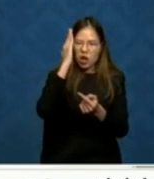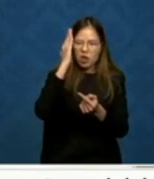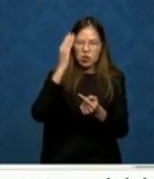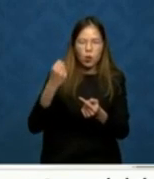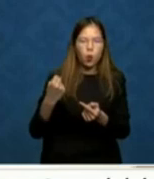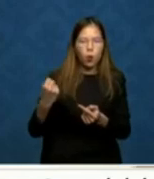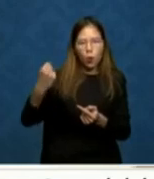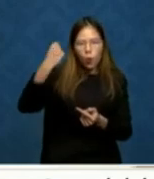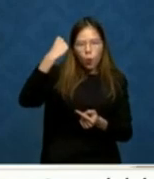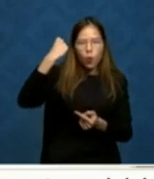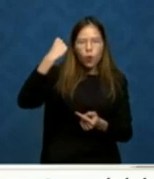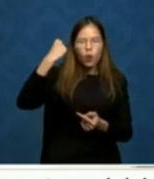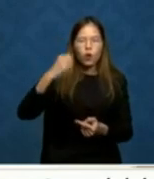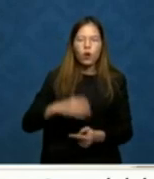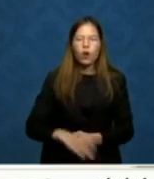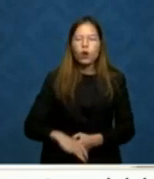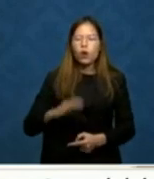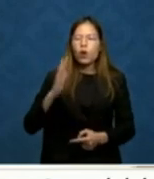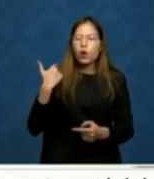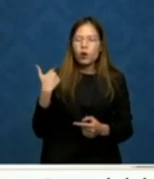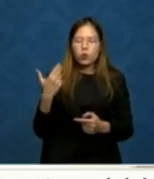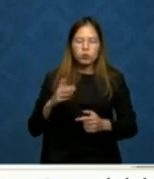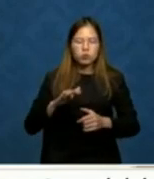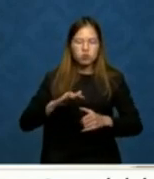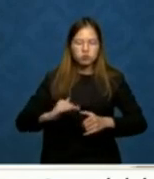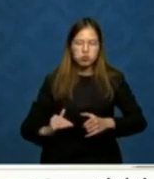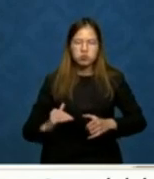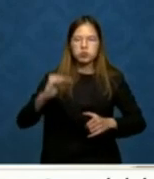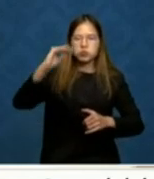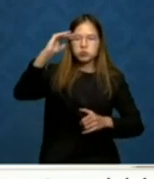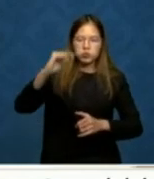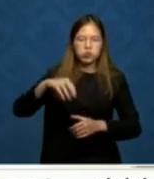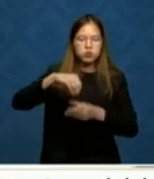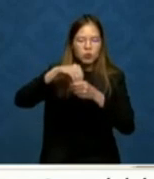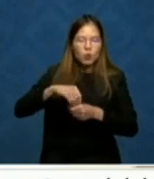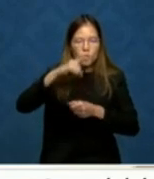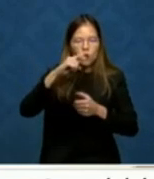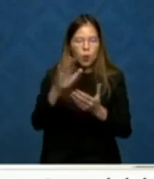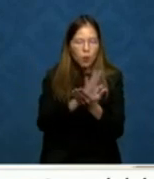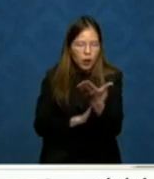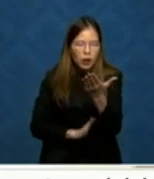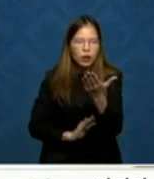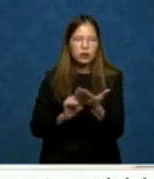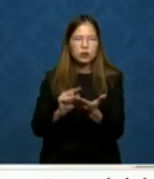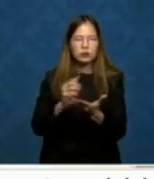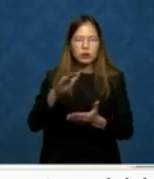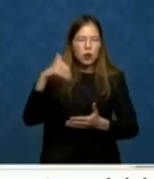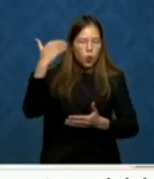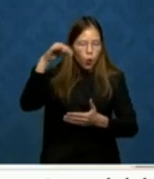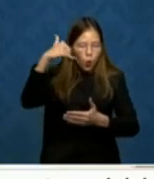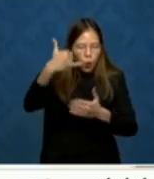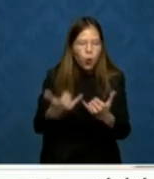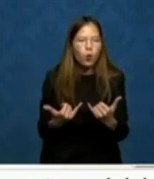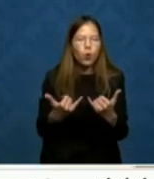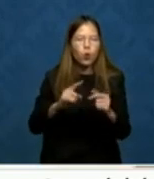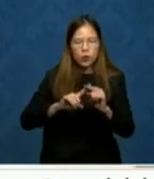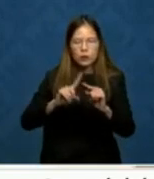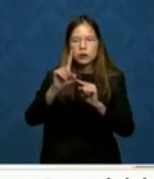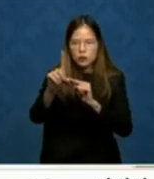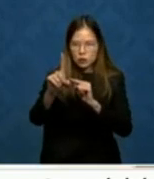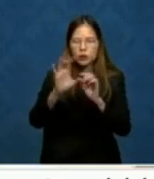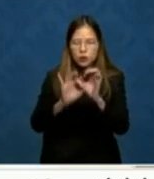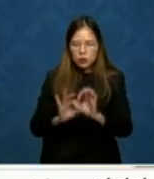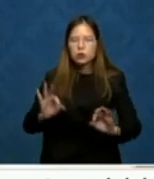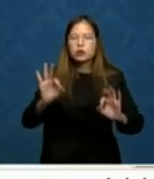ทัศนคติที่ปลูกถูกฝังมาเป็นรากลึกในประเทศไทยอย่างต่อเนื่อง แล้วยาวนานนั้นเป็นประเด็นที่1ที่เราจํา